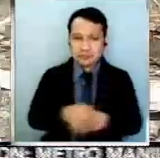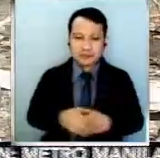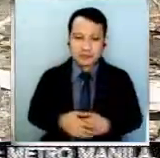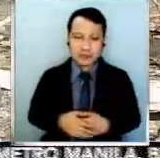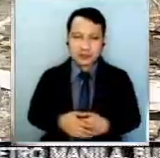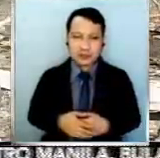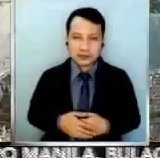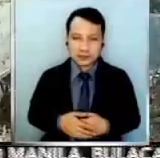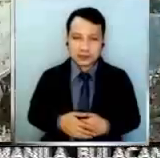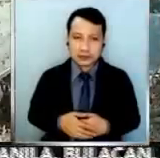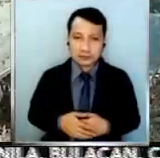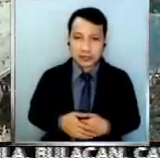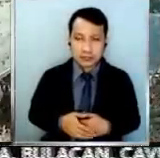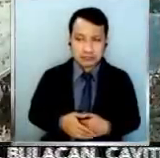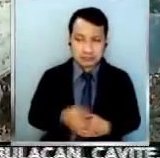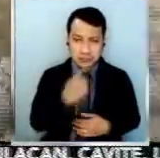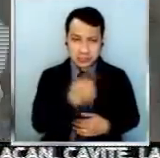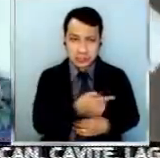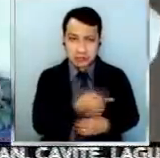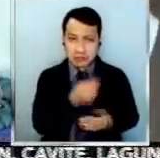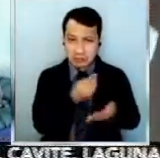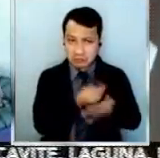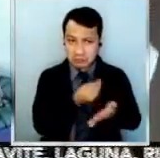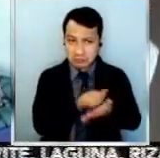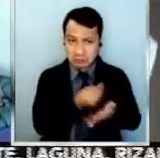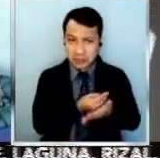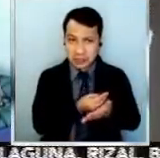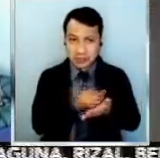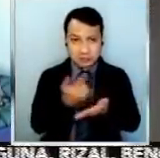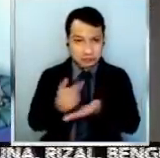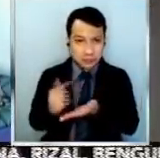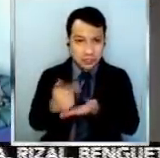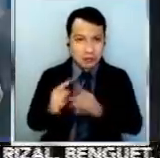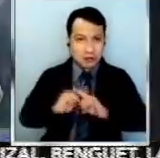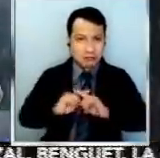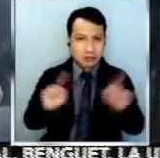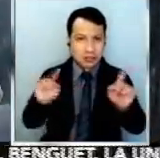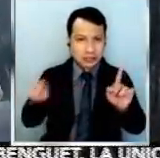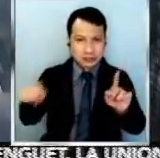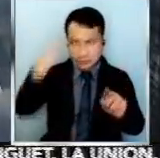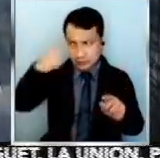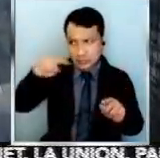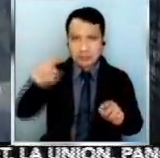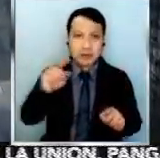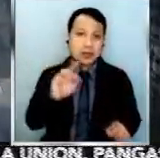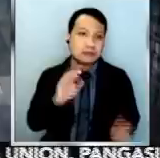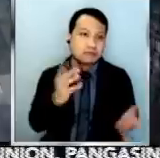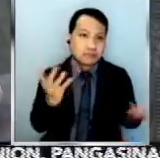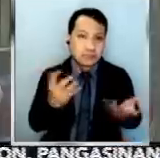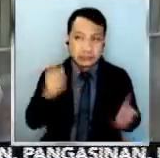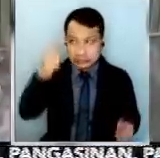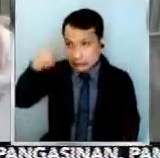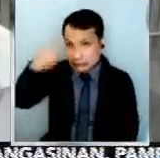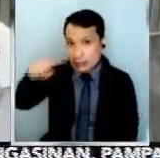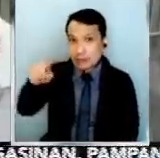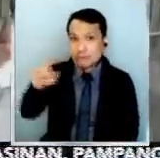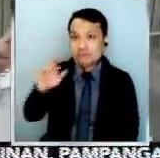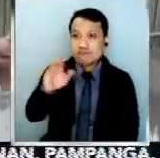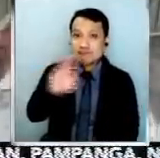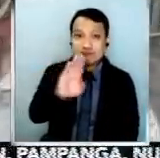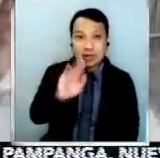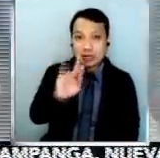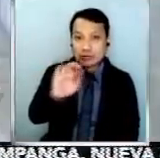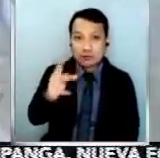Ang sabi nila, may pera sa basura. Ibahin nyo ang Bangkok, Thailand. Dahil doon, may PPE sa mga patapong